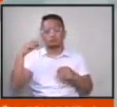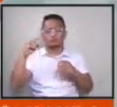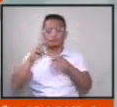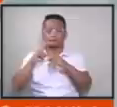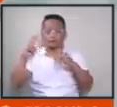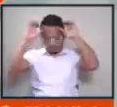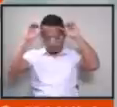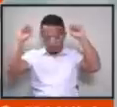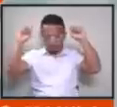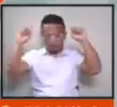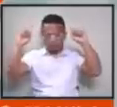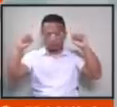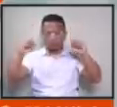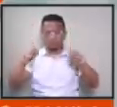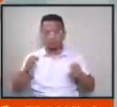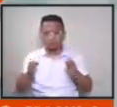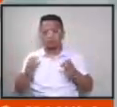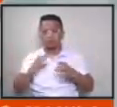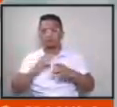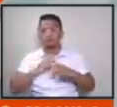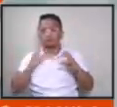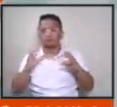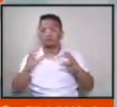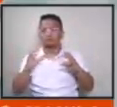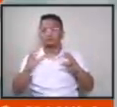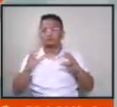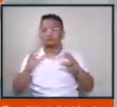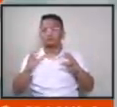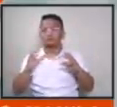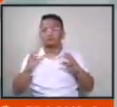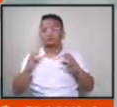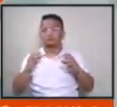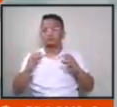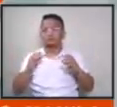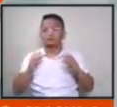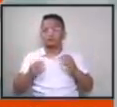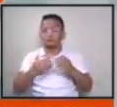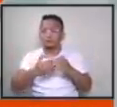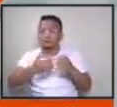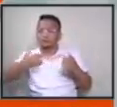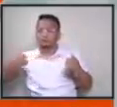na pwede mong takbuhan kapag nagkaroon na ng kasuhan. So para naman mailayo